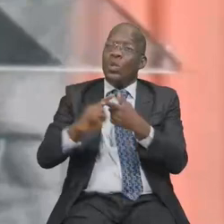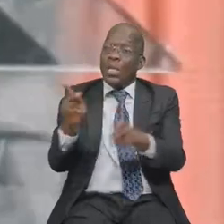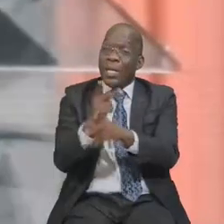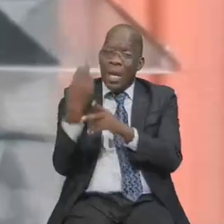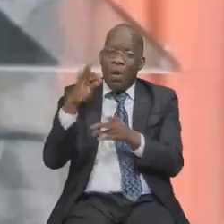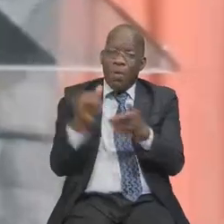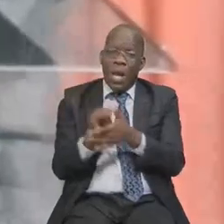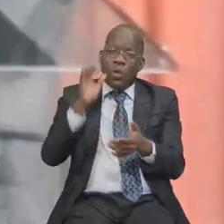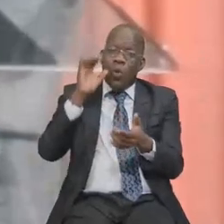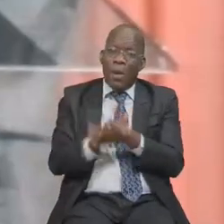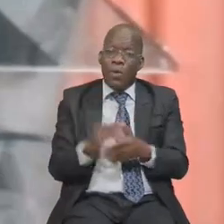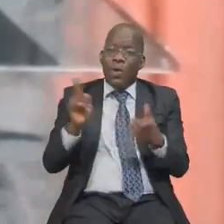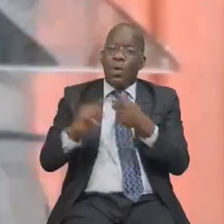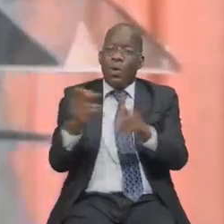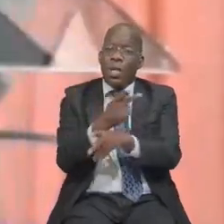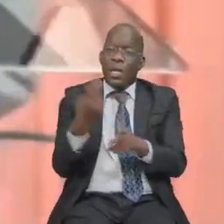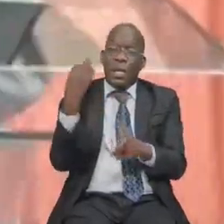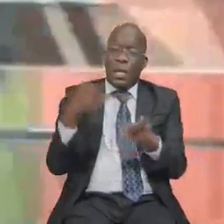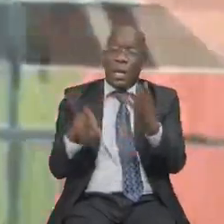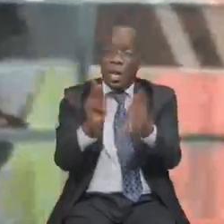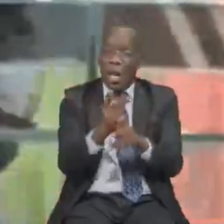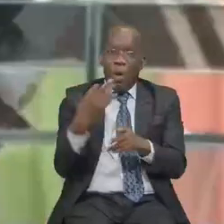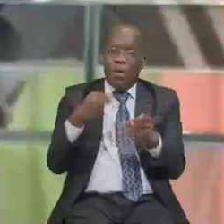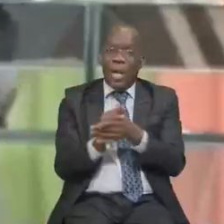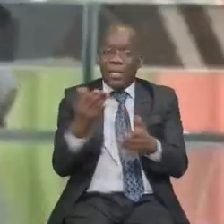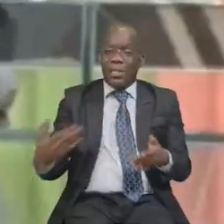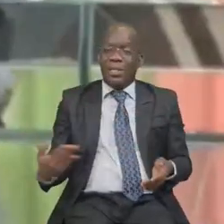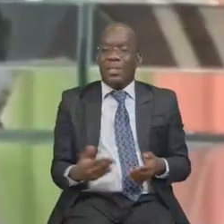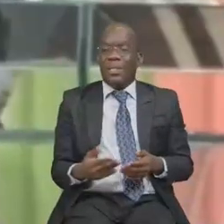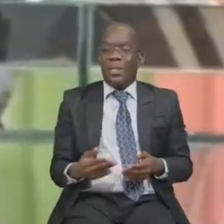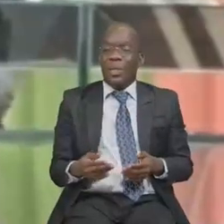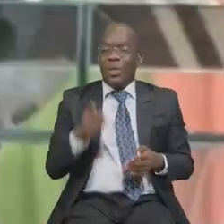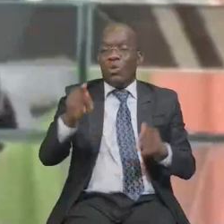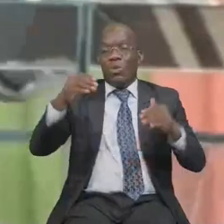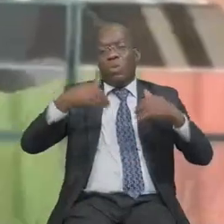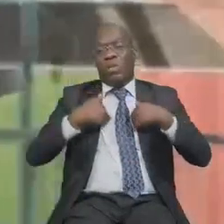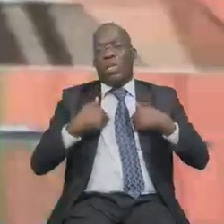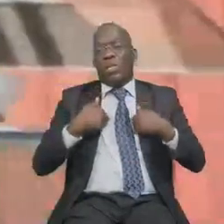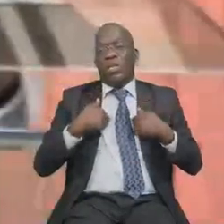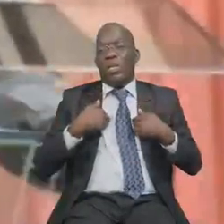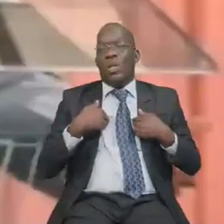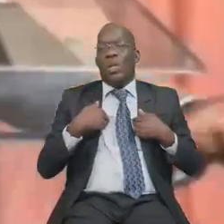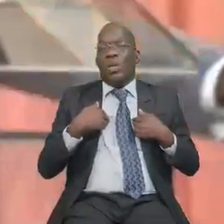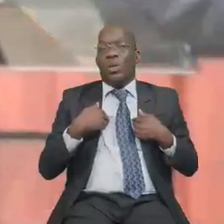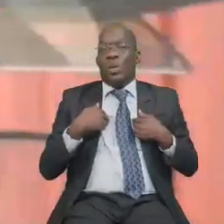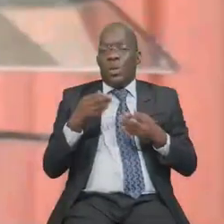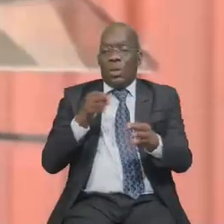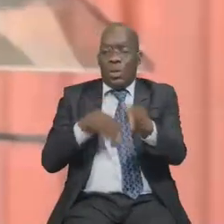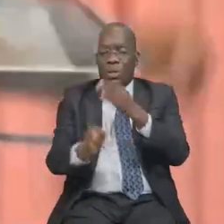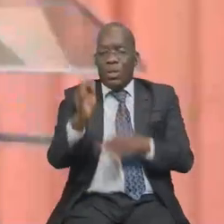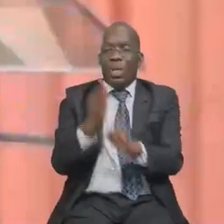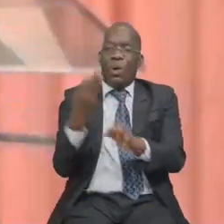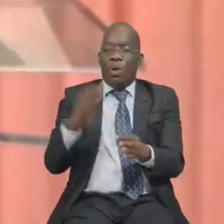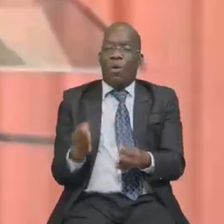prends soin des travaux dans la maison, et tu possèdes, au lieu de présenter l'épouse à